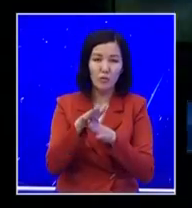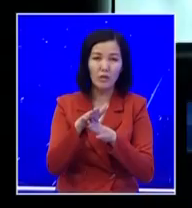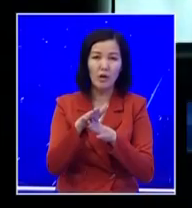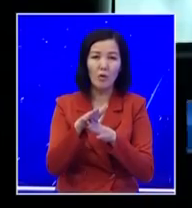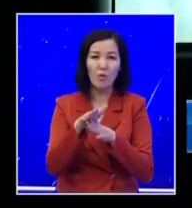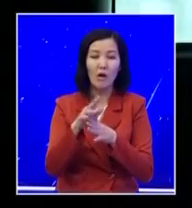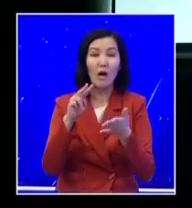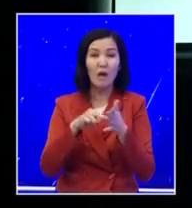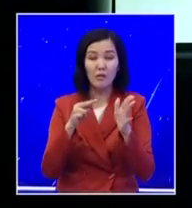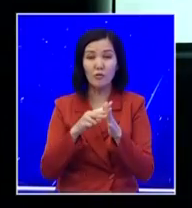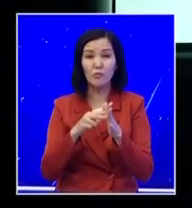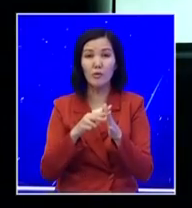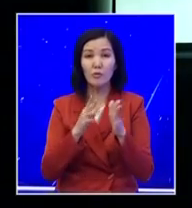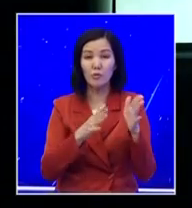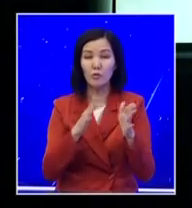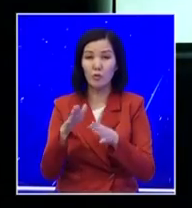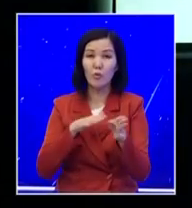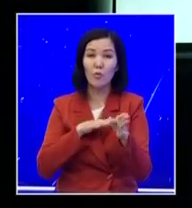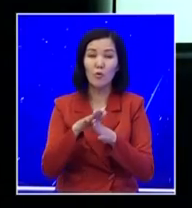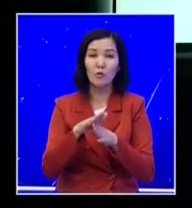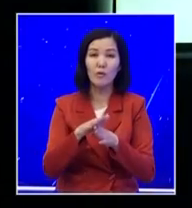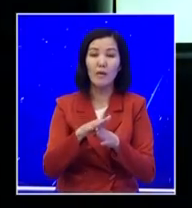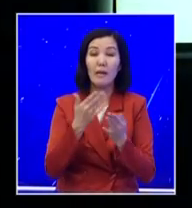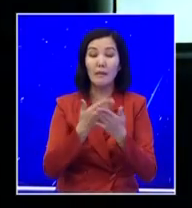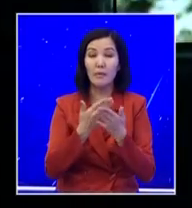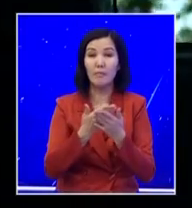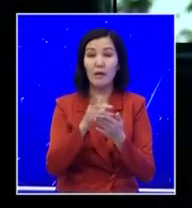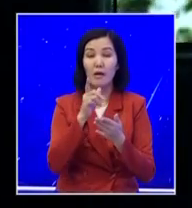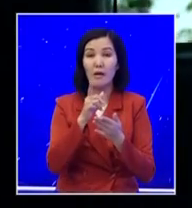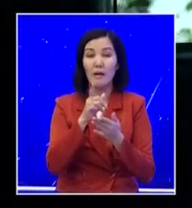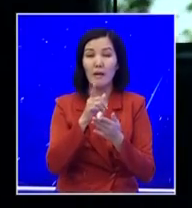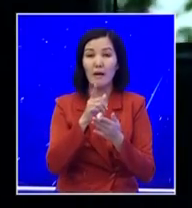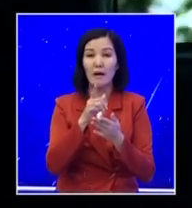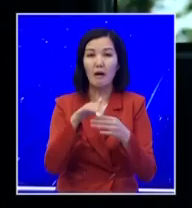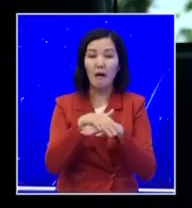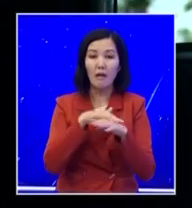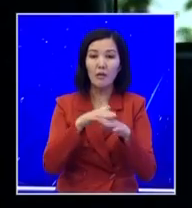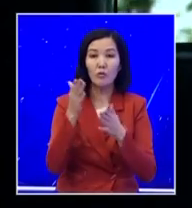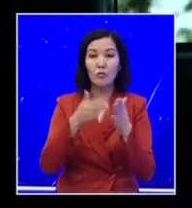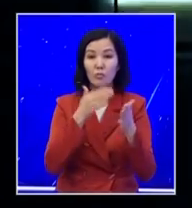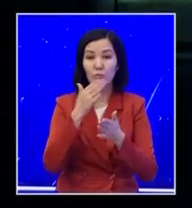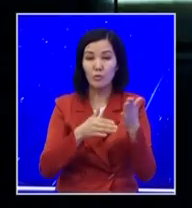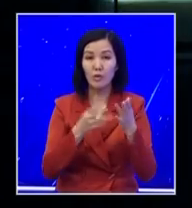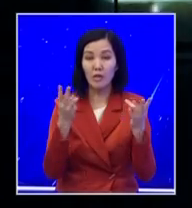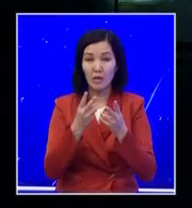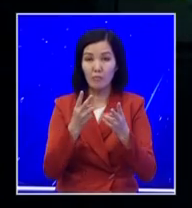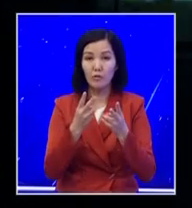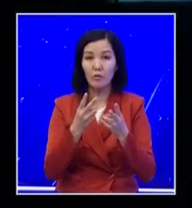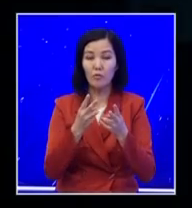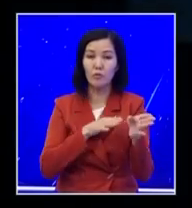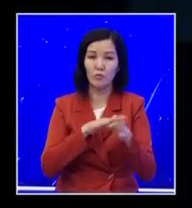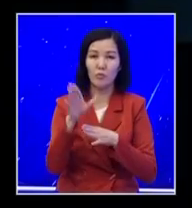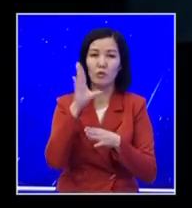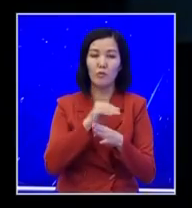не пландаса жүйемен осынша адамды құрту керек десе, соны орындап отыр ғой. Күніне